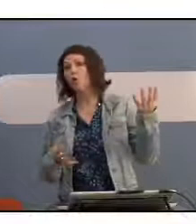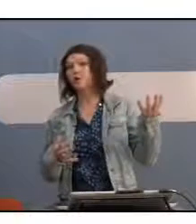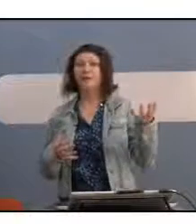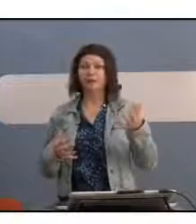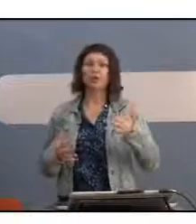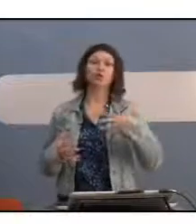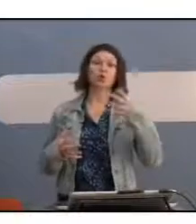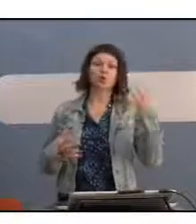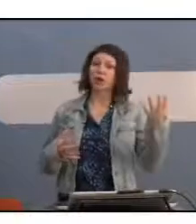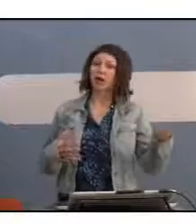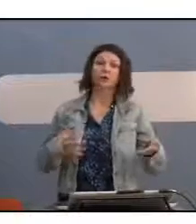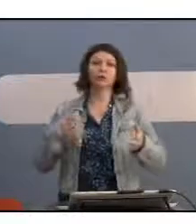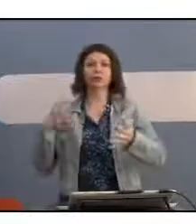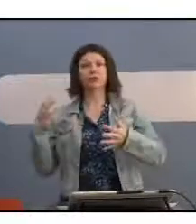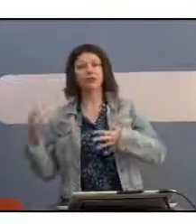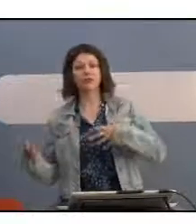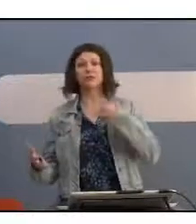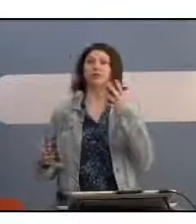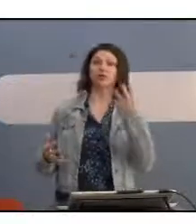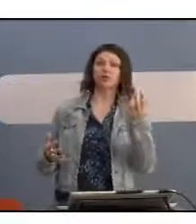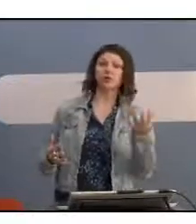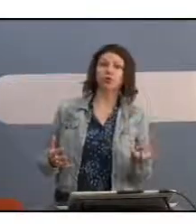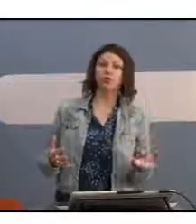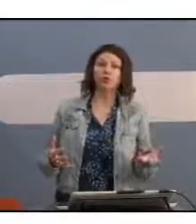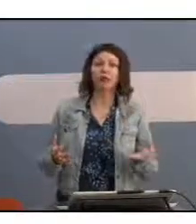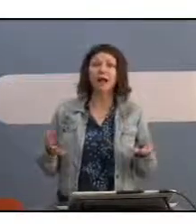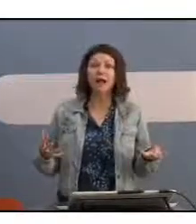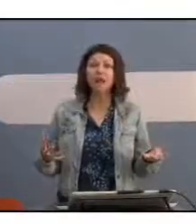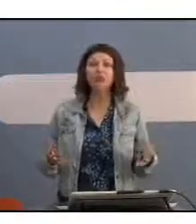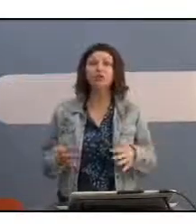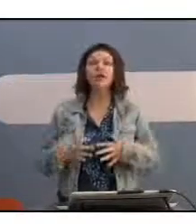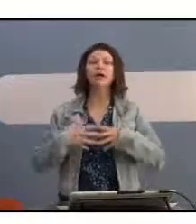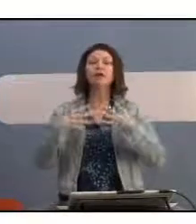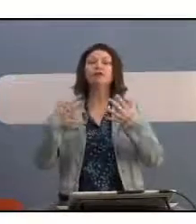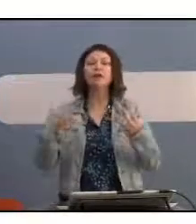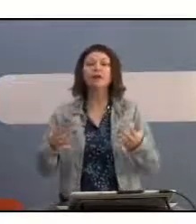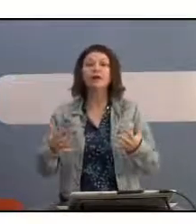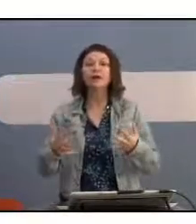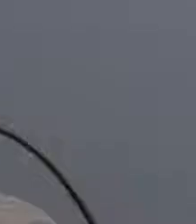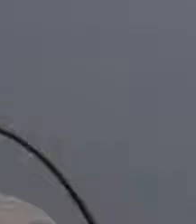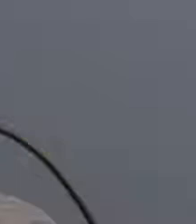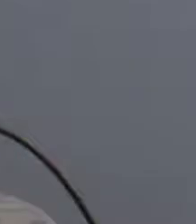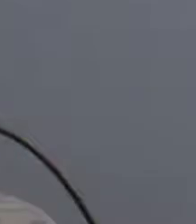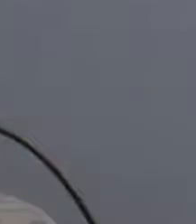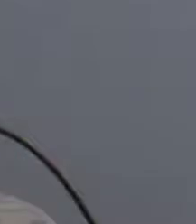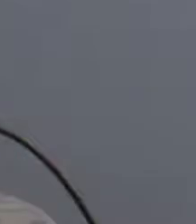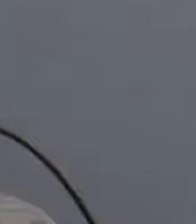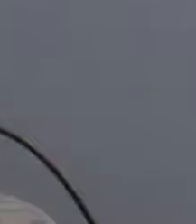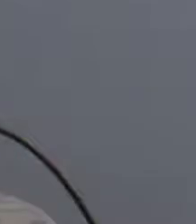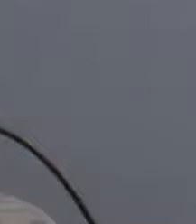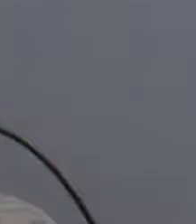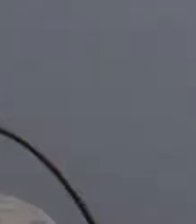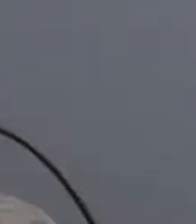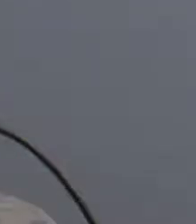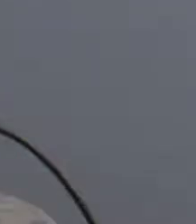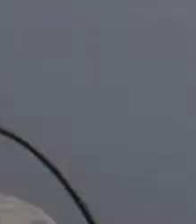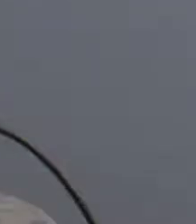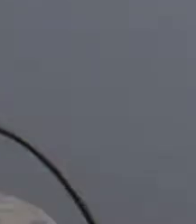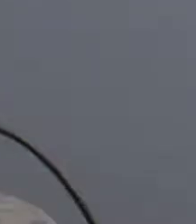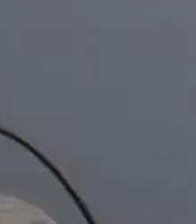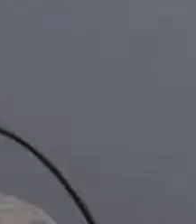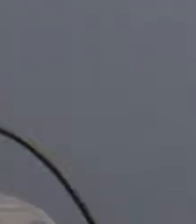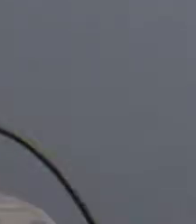רדיו, אמצעי התקשורת של רדיו וטלוויזיה ועיתונות, אבל מי שהעביר לנו, לציבור,